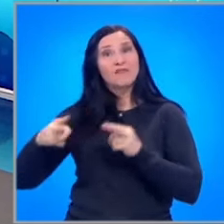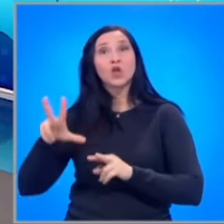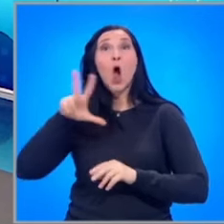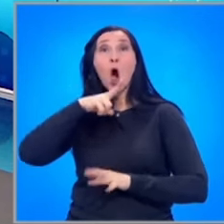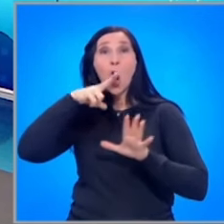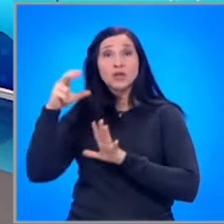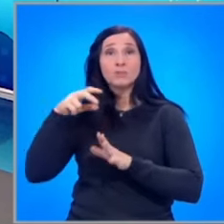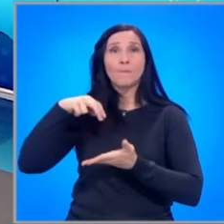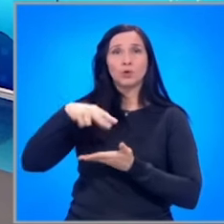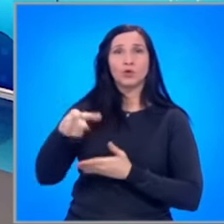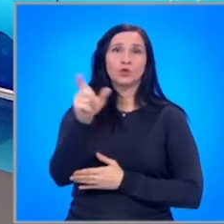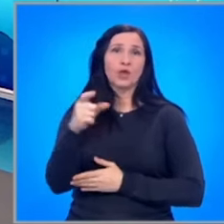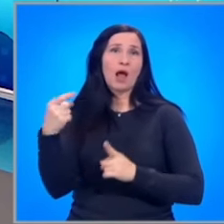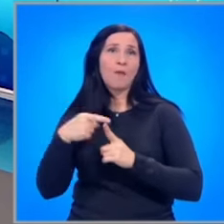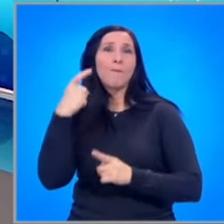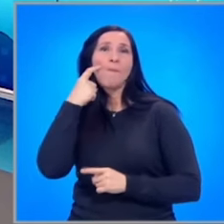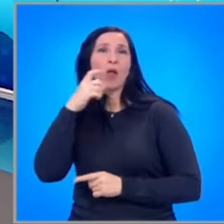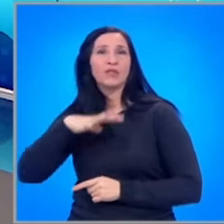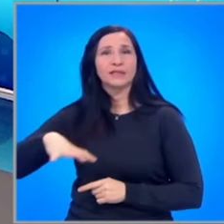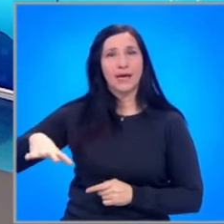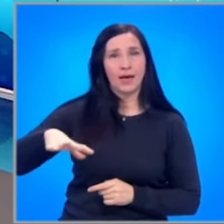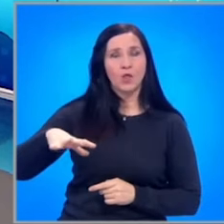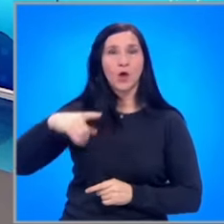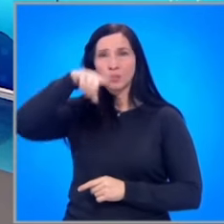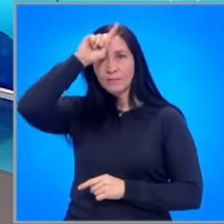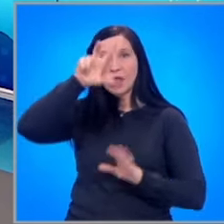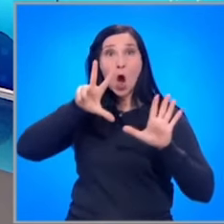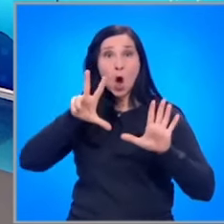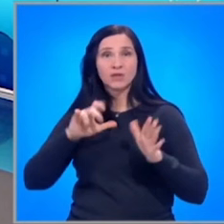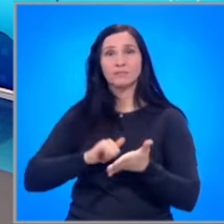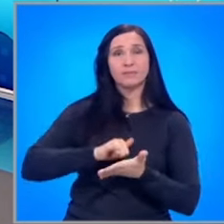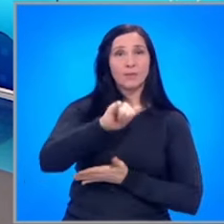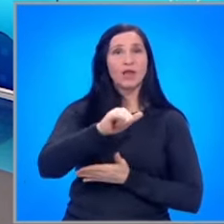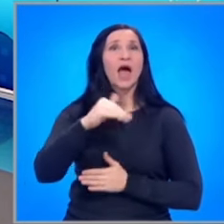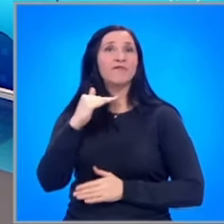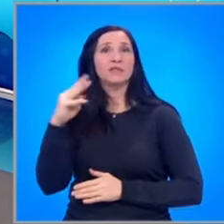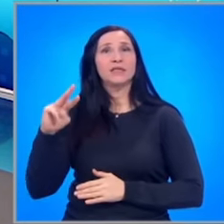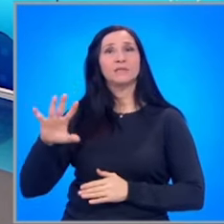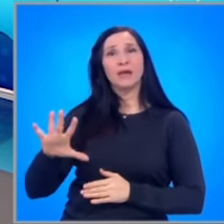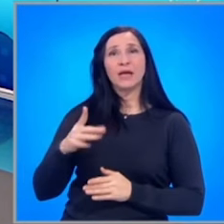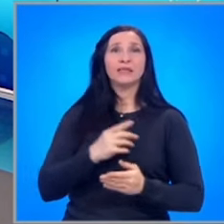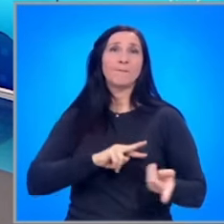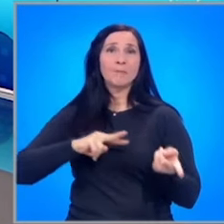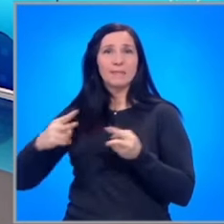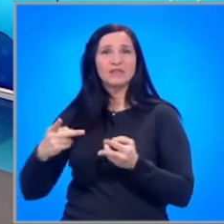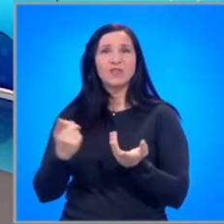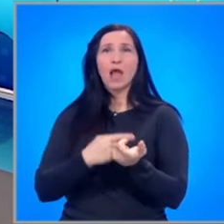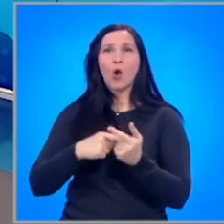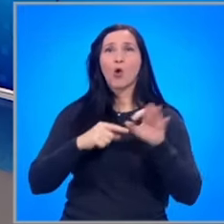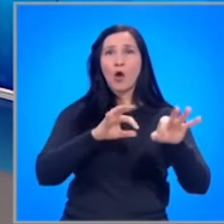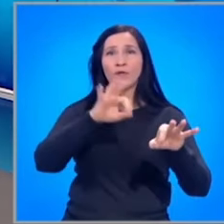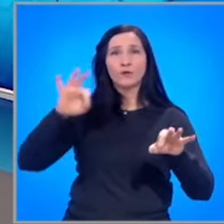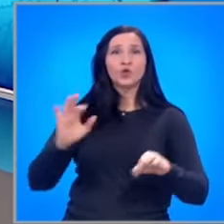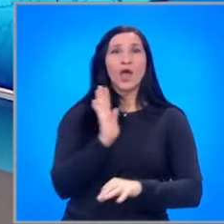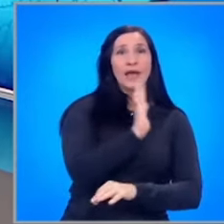от Италия към Балтийския регион. От Германия 8 изтребителя F-35 се местят в няколко точки по